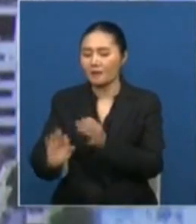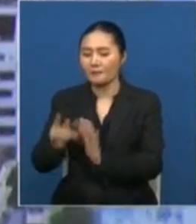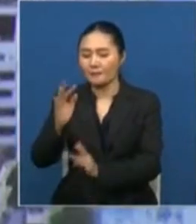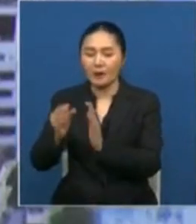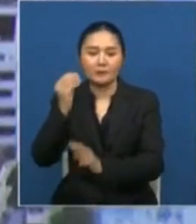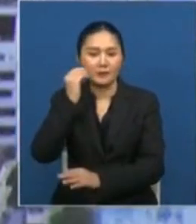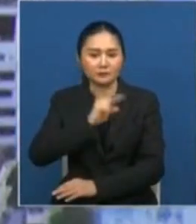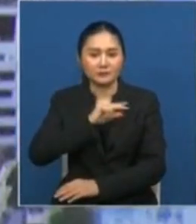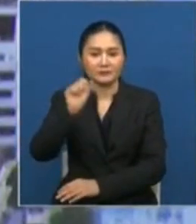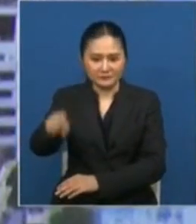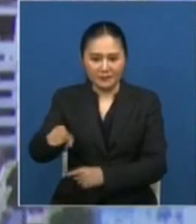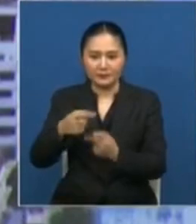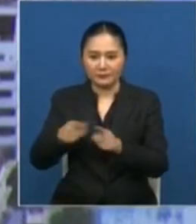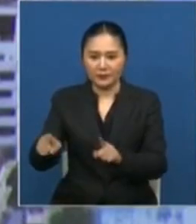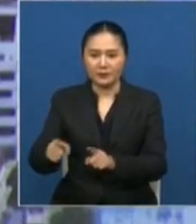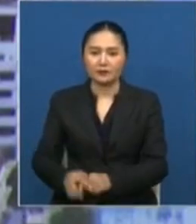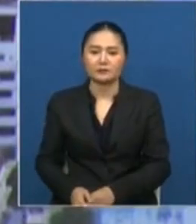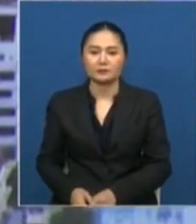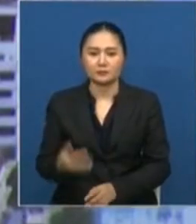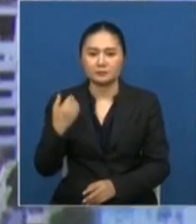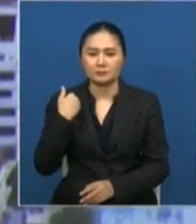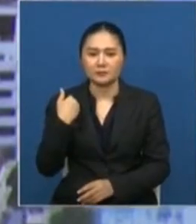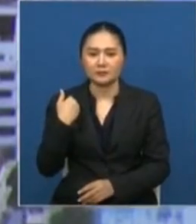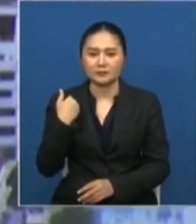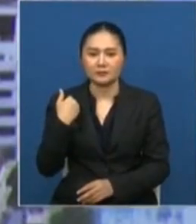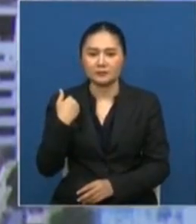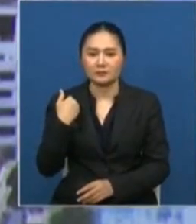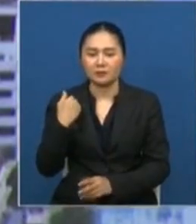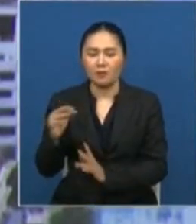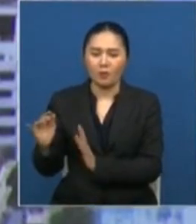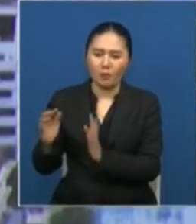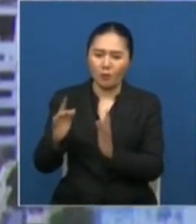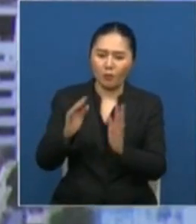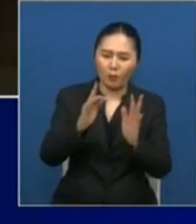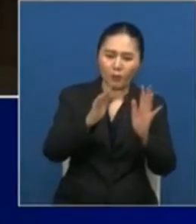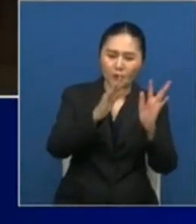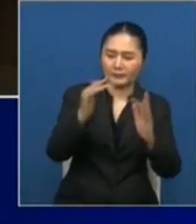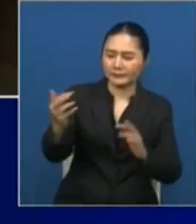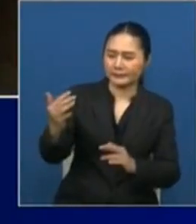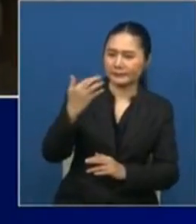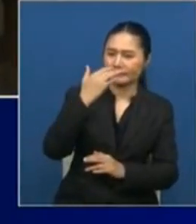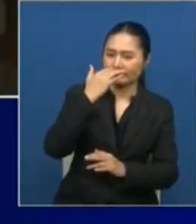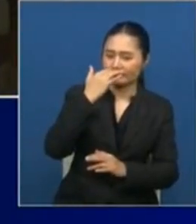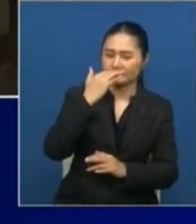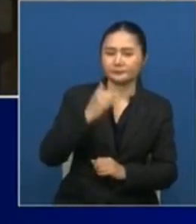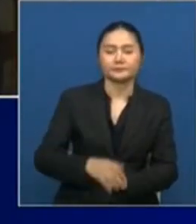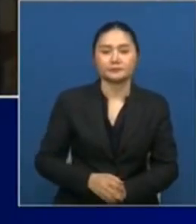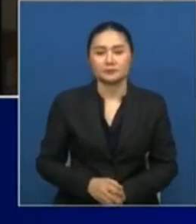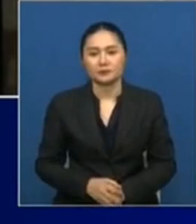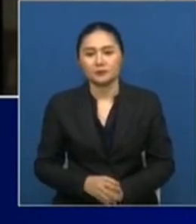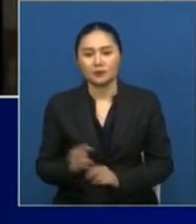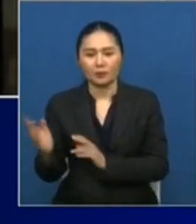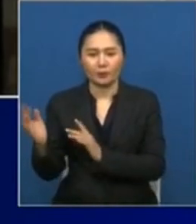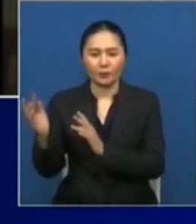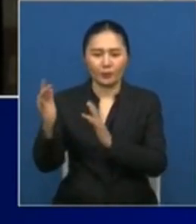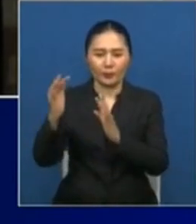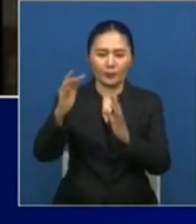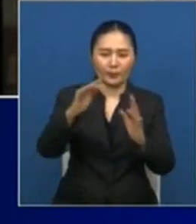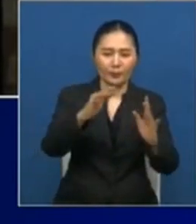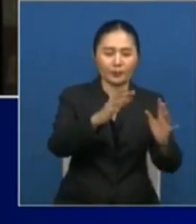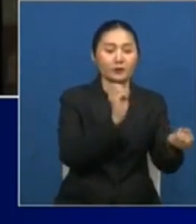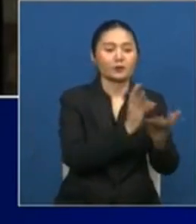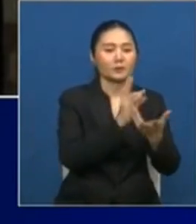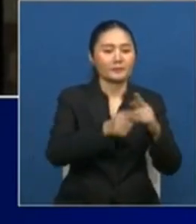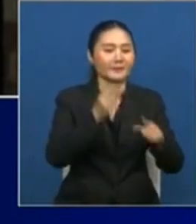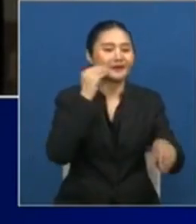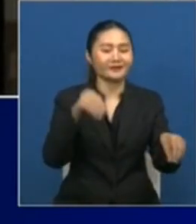ของตัวเองก็จริงค่ะแต่ว่ามันจะมีสิ่งที่ตามมาก็คือเรื่องควันเรื่องกลิ่นเรื่องมลพิษแล้วมันลอยไปเข้าบ้านของเพื่อนบ้าน